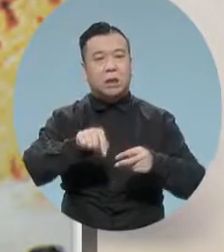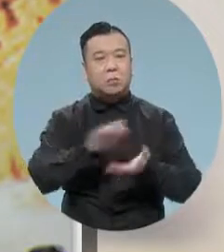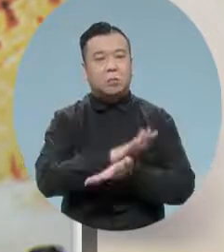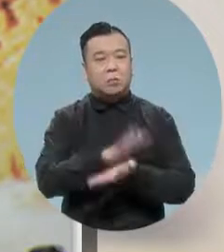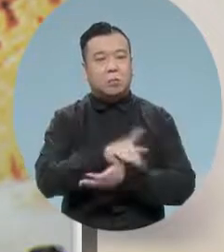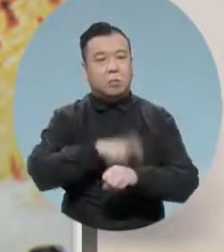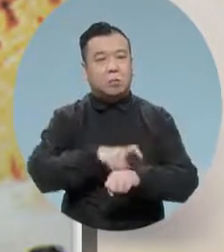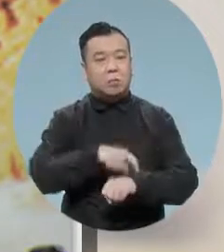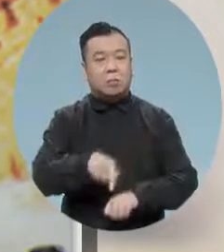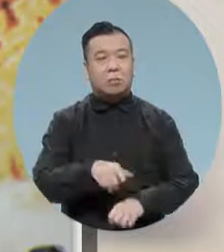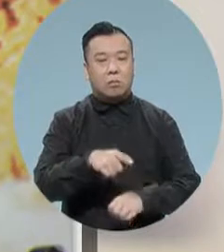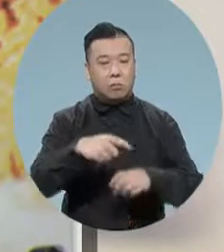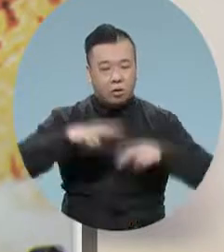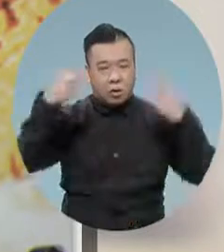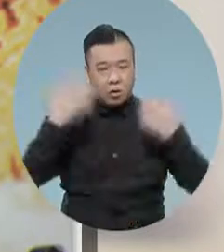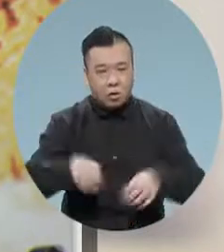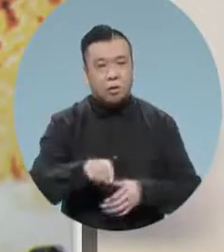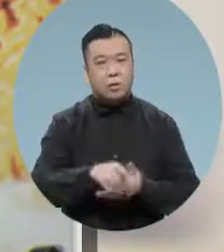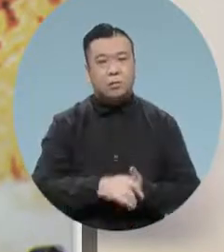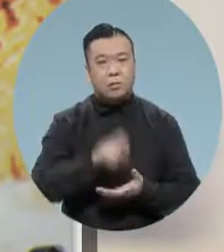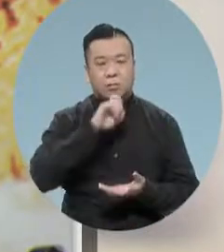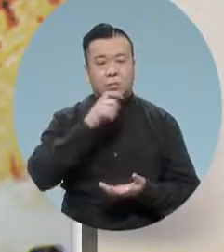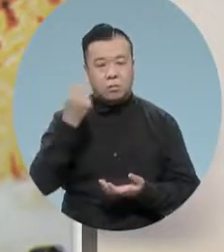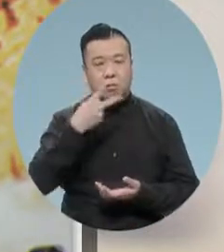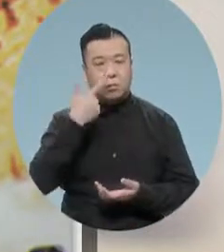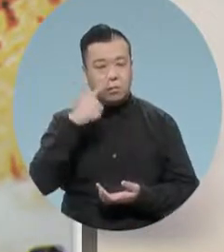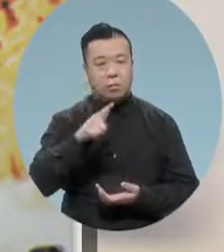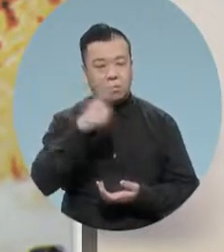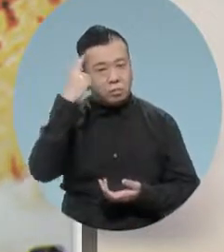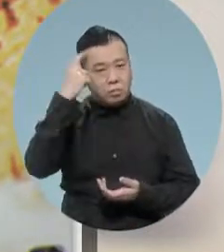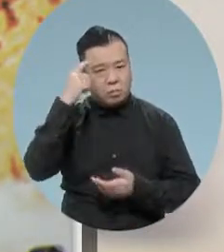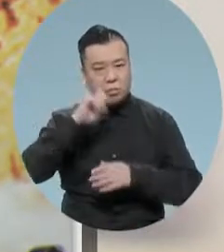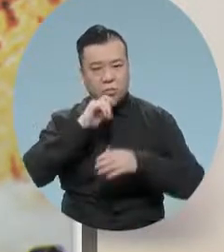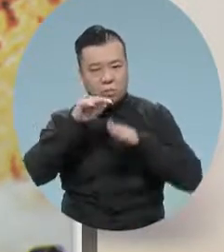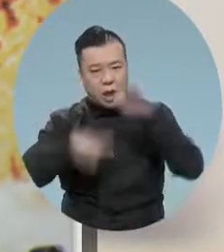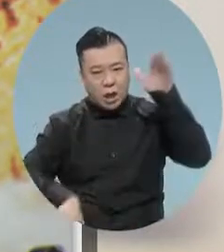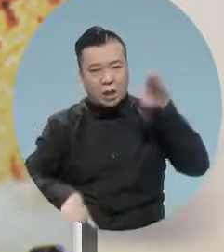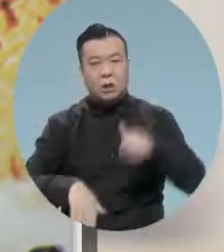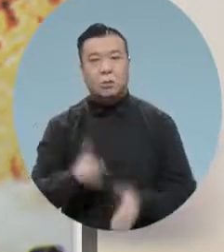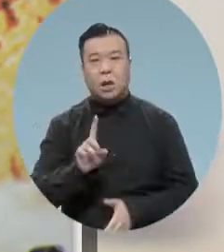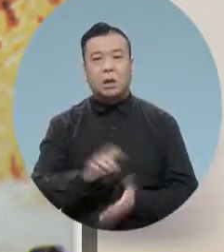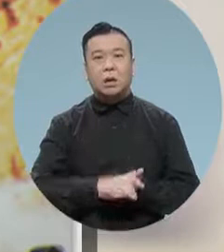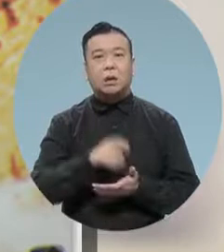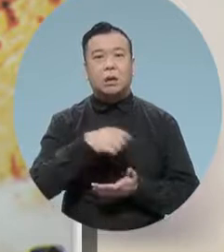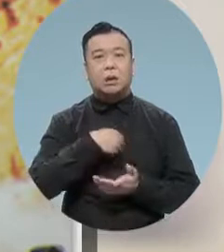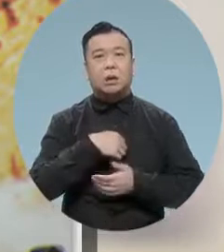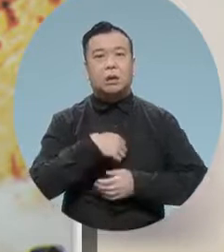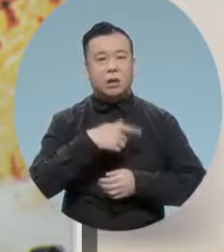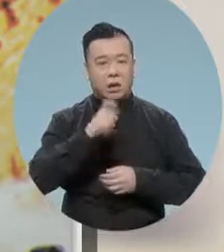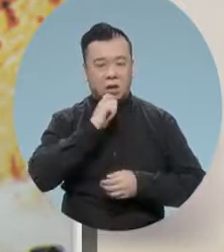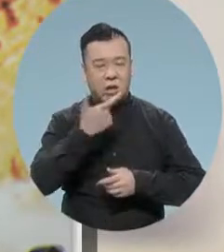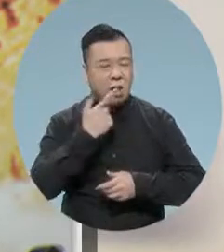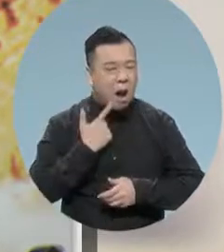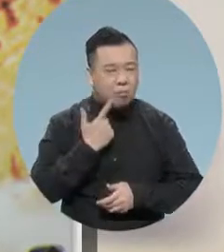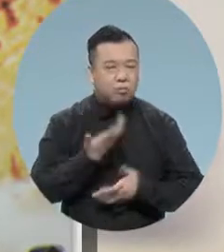改革之後亦再有新的認知上的落差，就是官倒、貪污腐